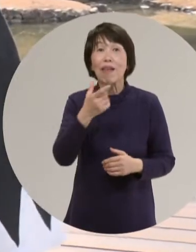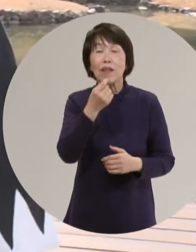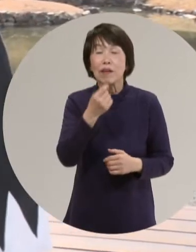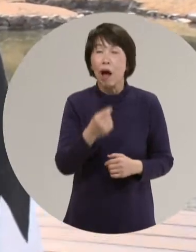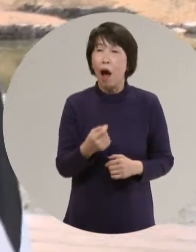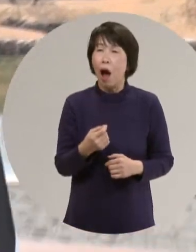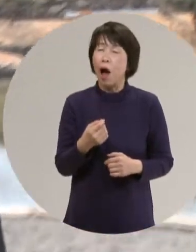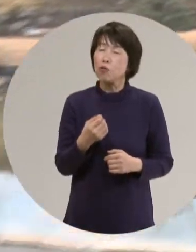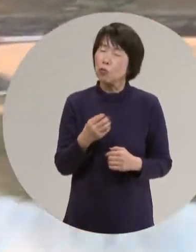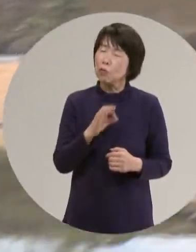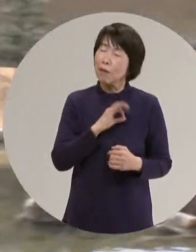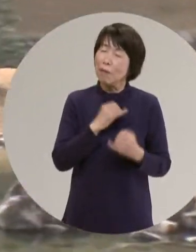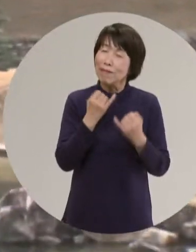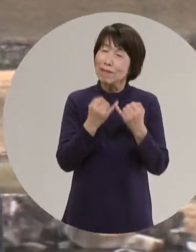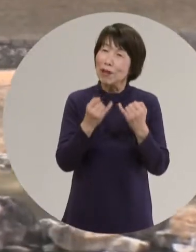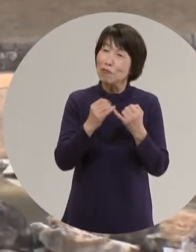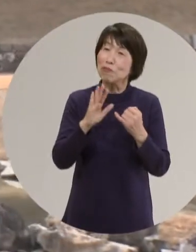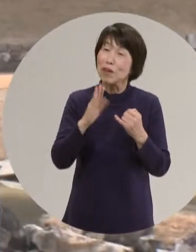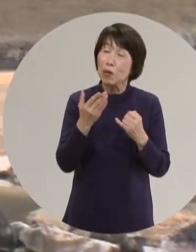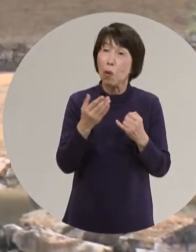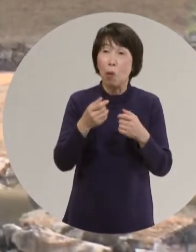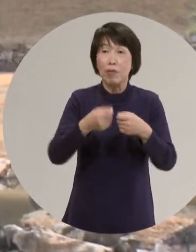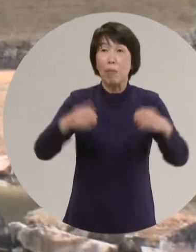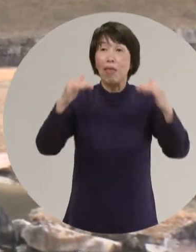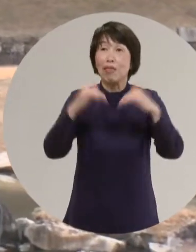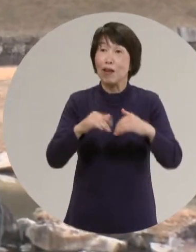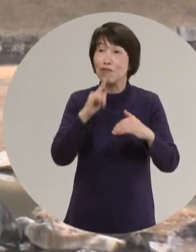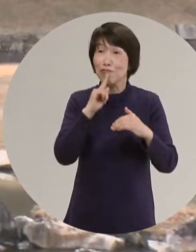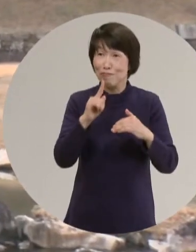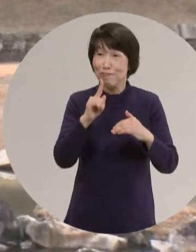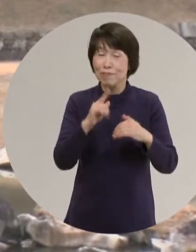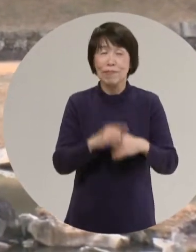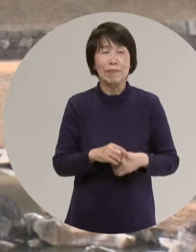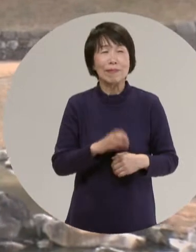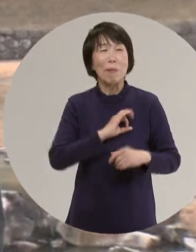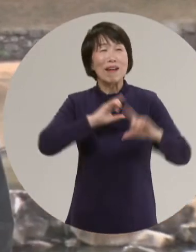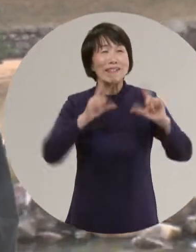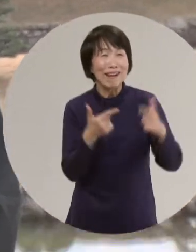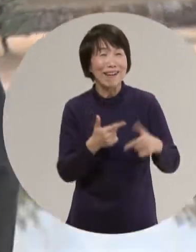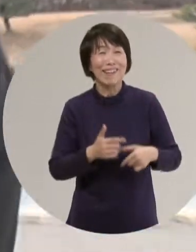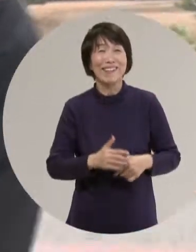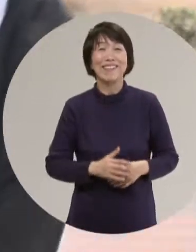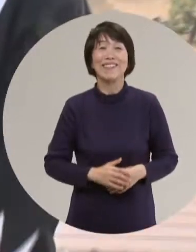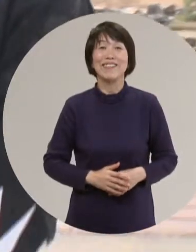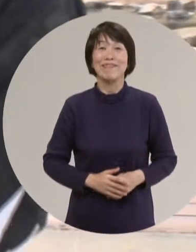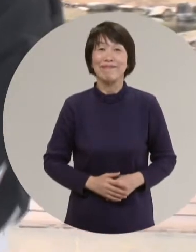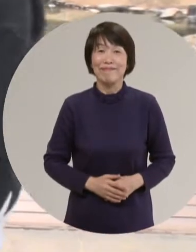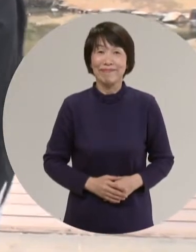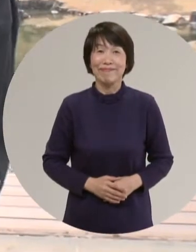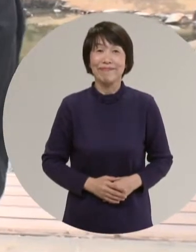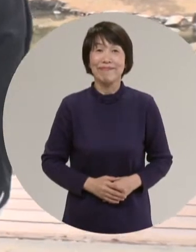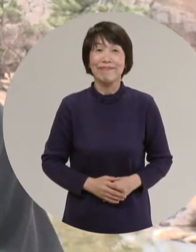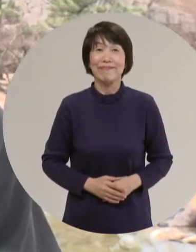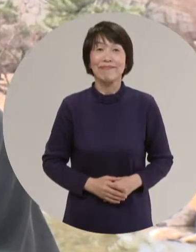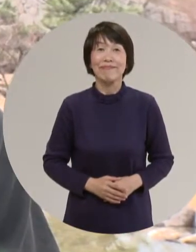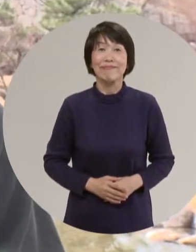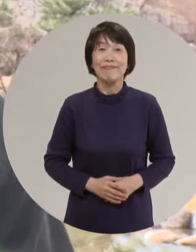か。 まあちょっと名前は似とんですけどね。鍋谷春樹と言います。 全然違うね。 あ、違います。